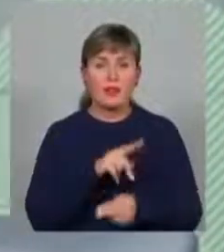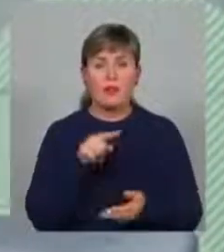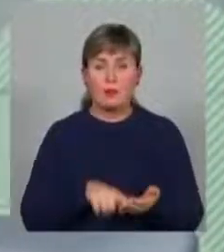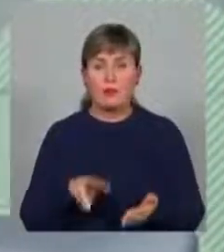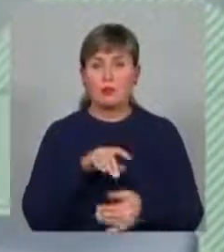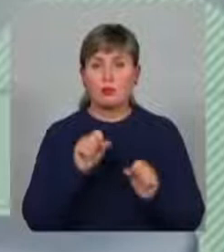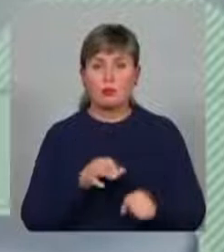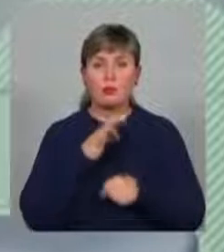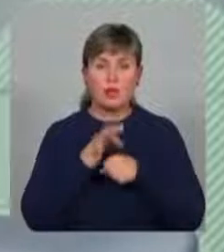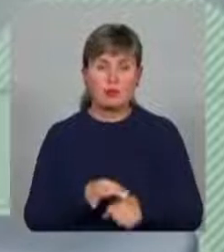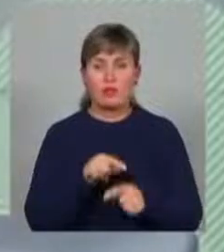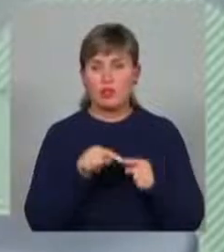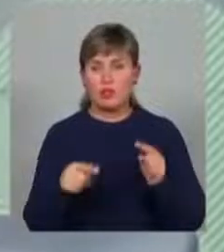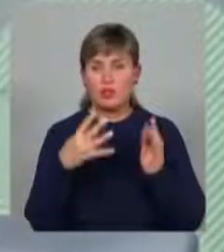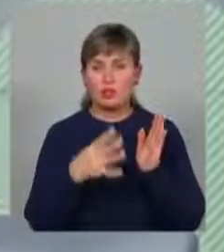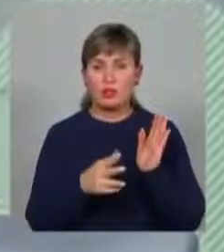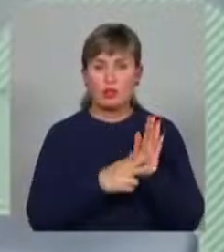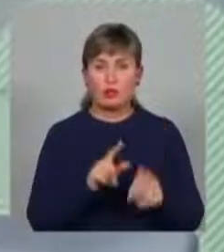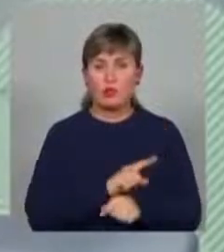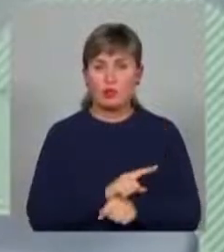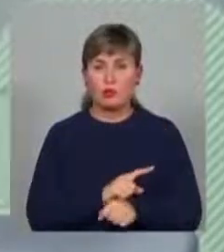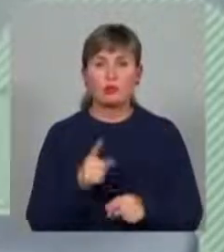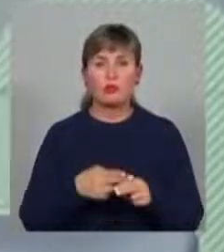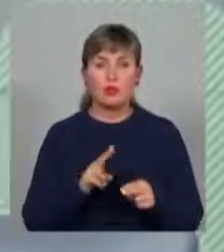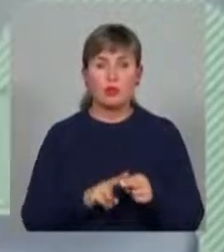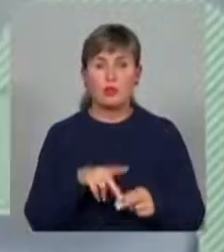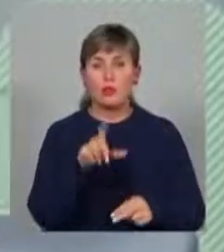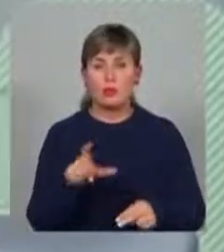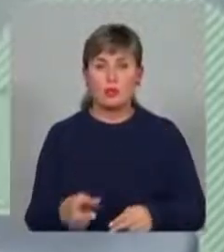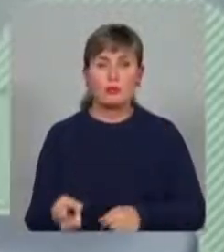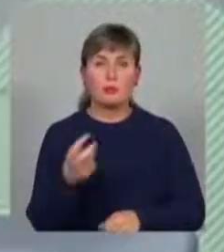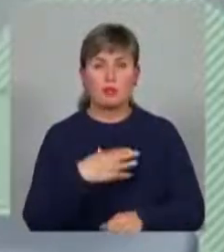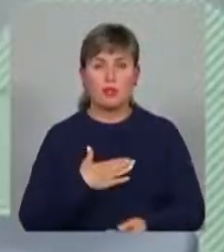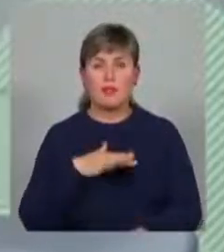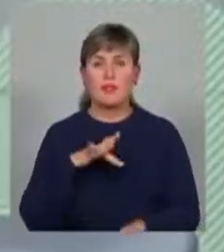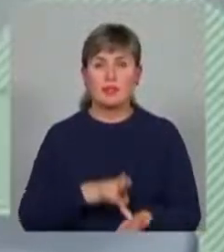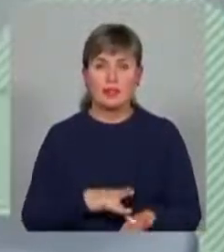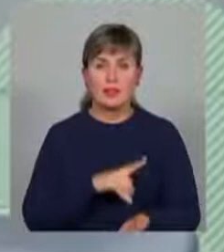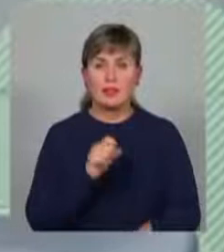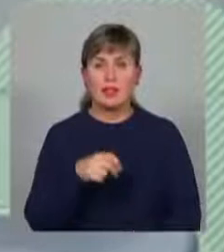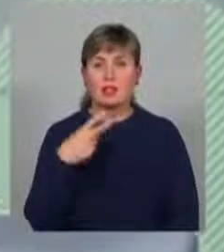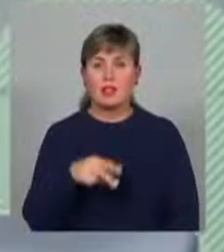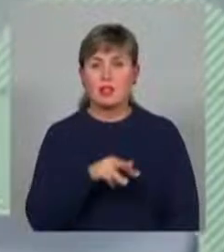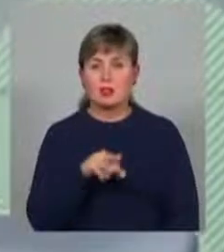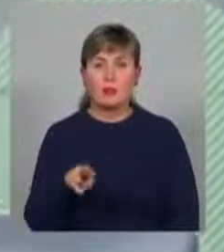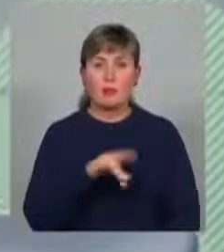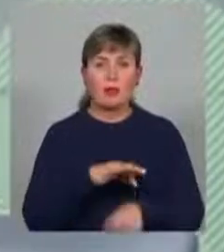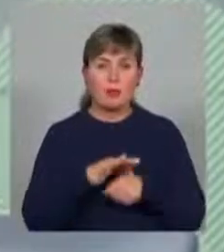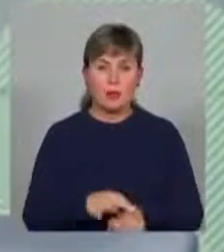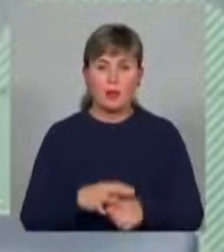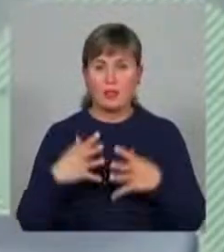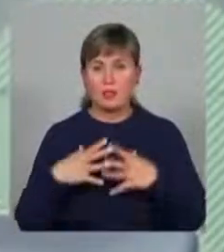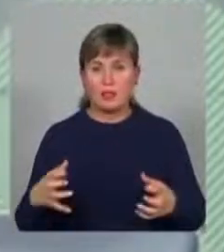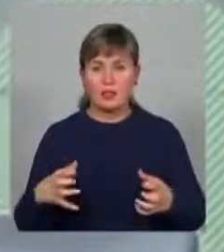можем ответить в течение 48 часов. Что это значит? Что пациент приходит к нам в центр, за 20 минут мы проводим сканирование